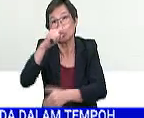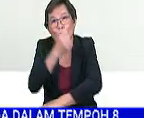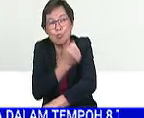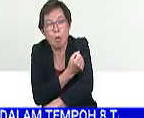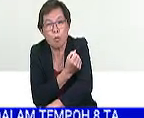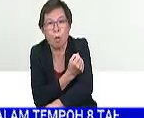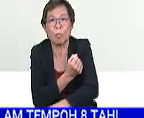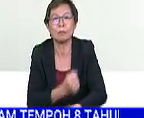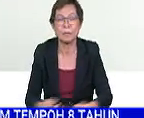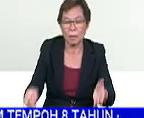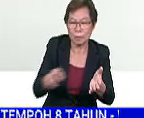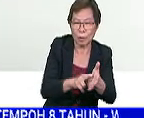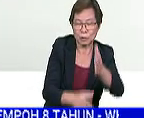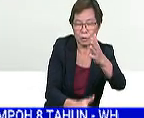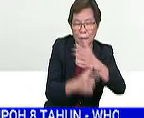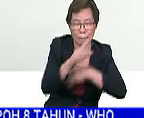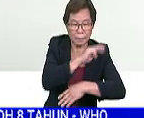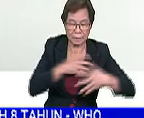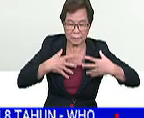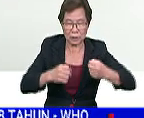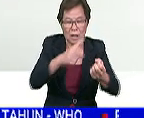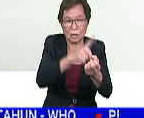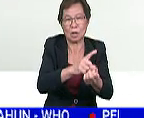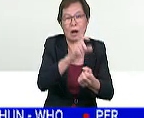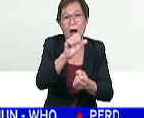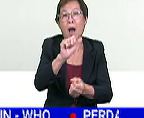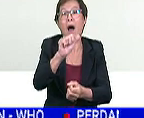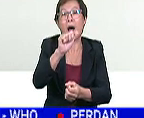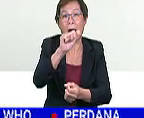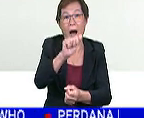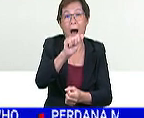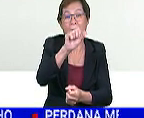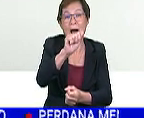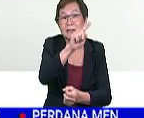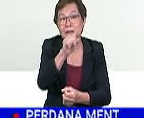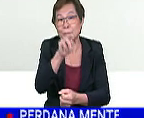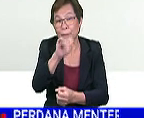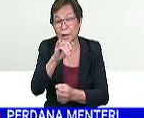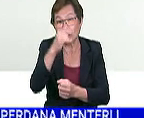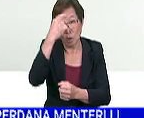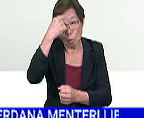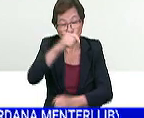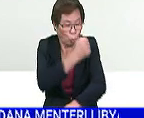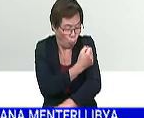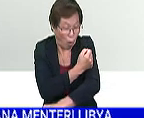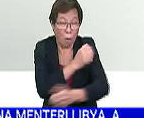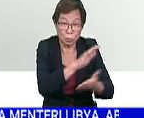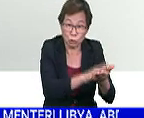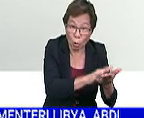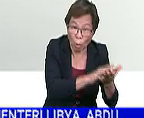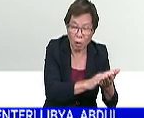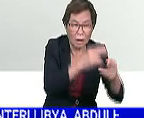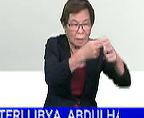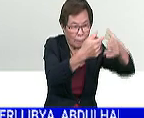berdekatan kenyataan timbalan menteri kesihatan Datuk Dr Nor Azmi Ghazali memaklumkan bagi pemberian vaksin di sekolah senarai